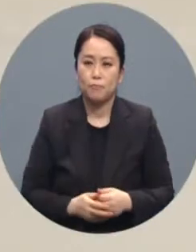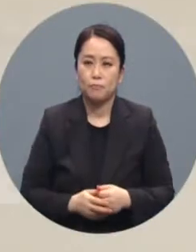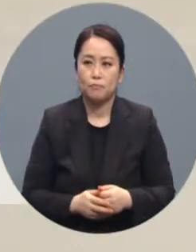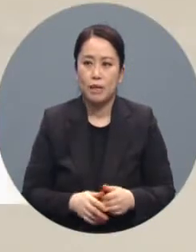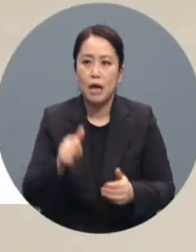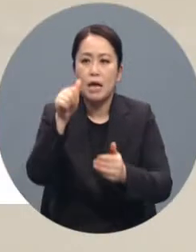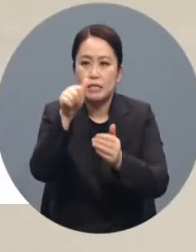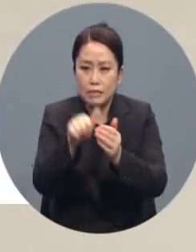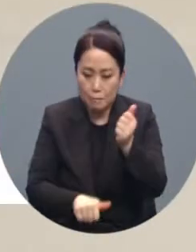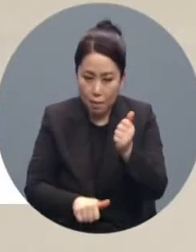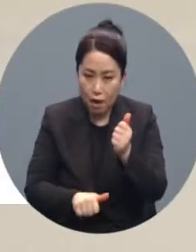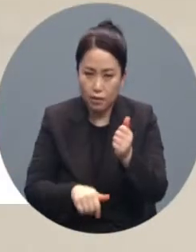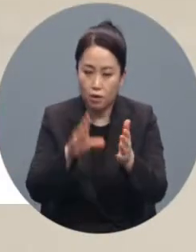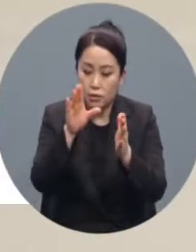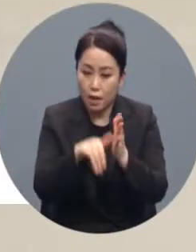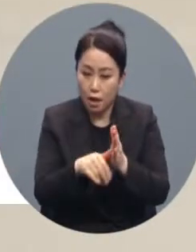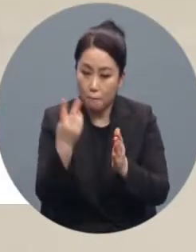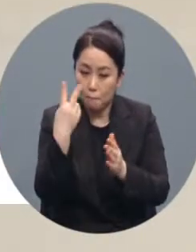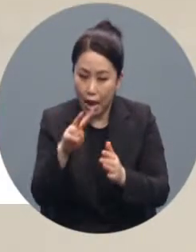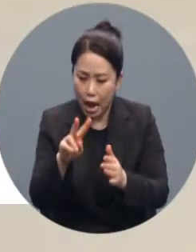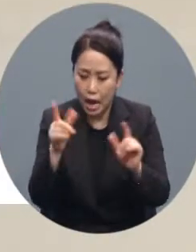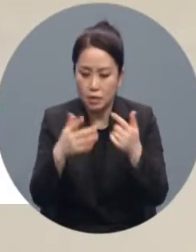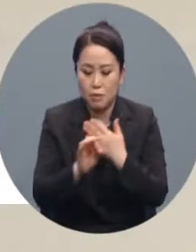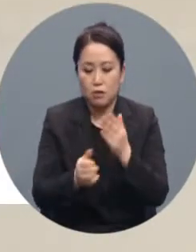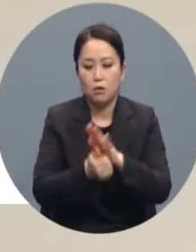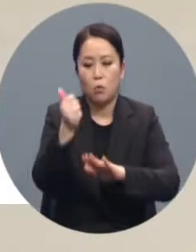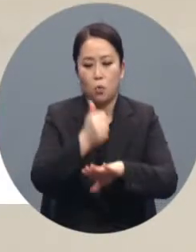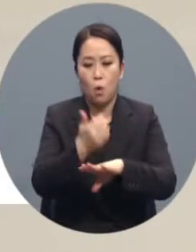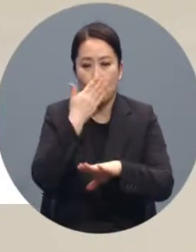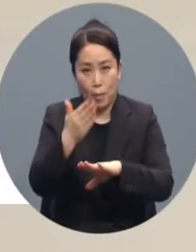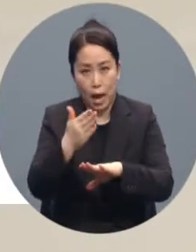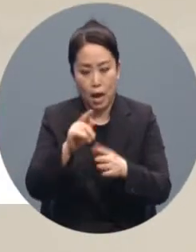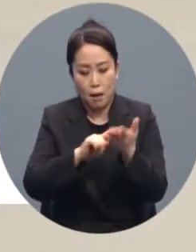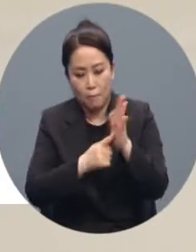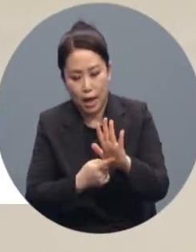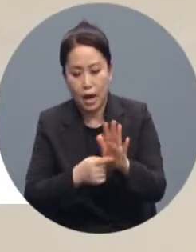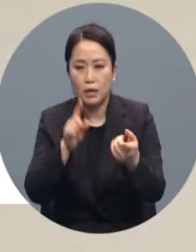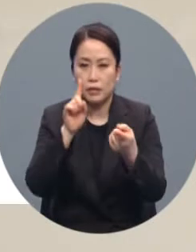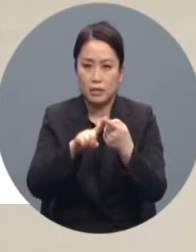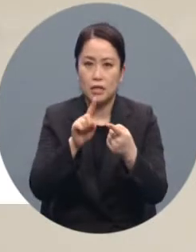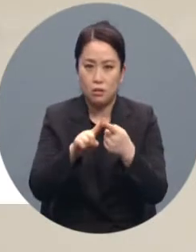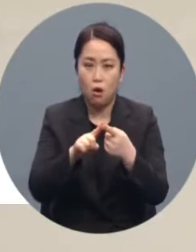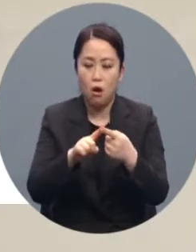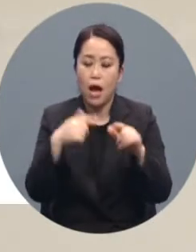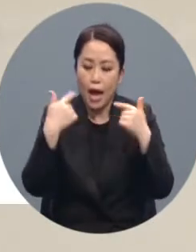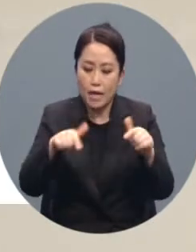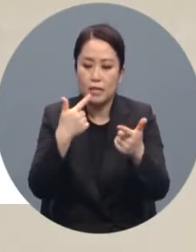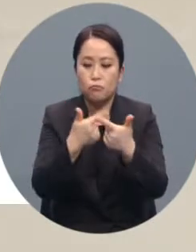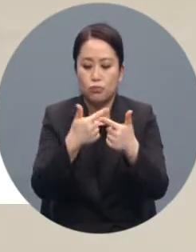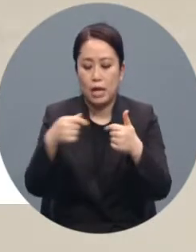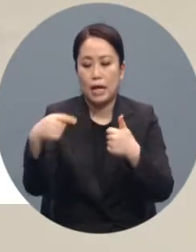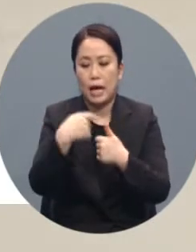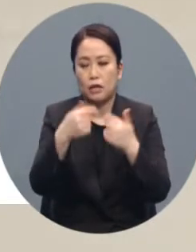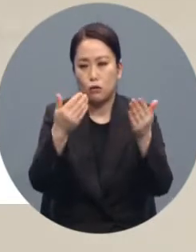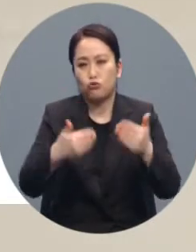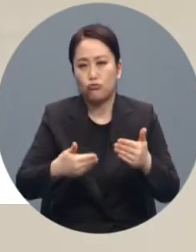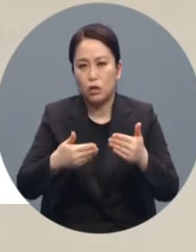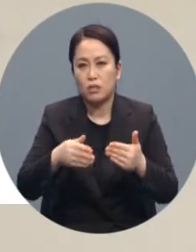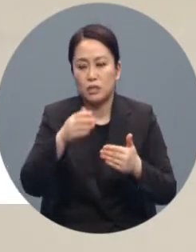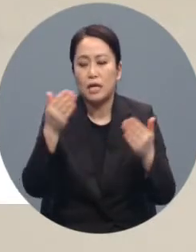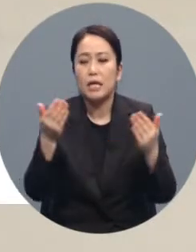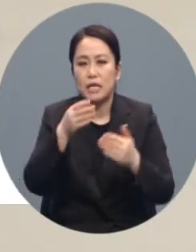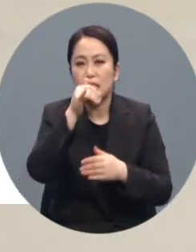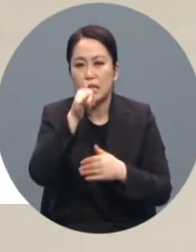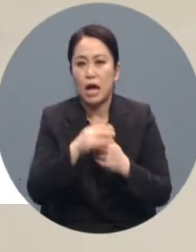때로 돌아가느냐, 성공하는 가능성을 보여주느냐. 늘 부산이 우리에게 가르쳐줬던 지시가 있었습니다. 부산이